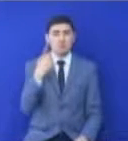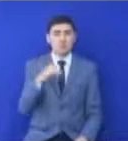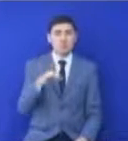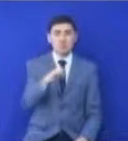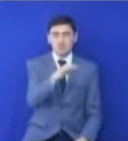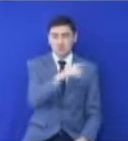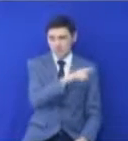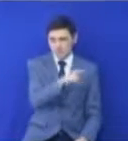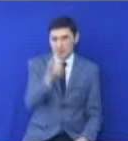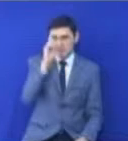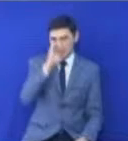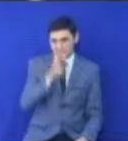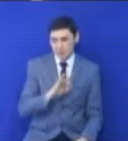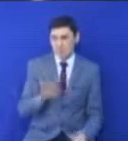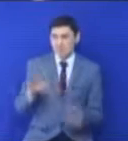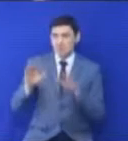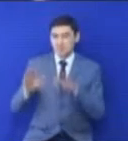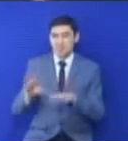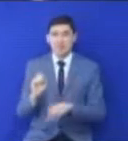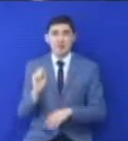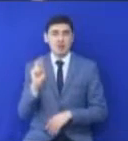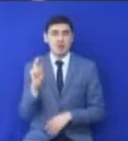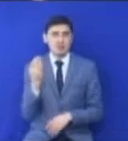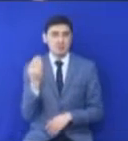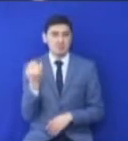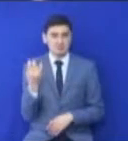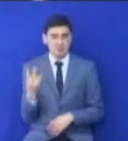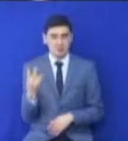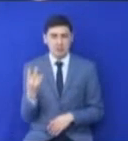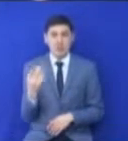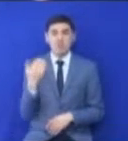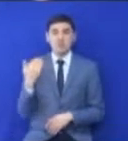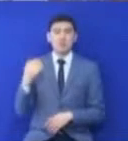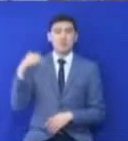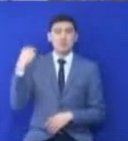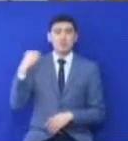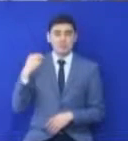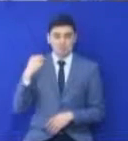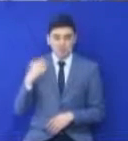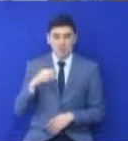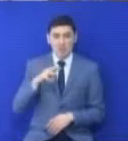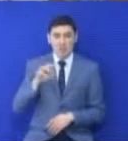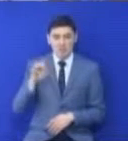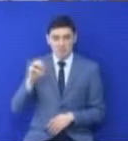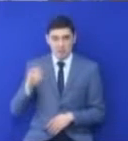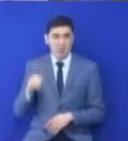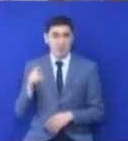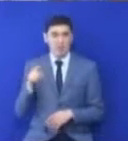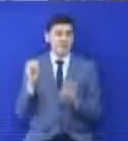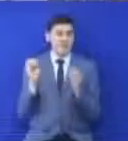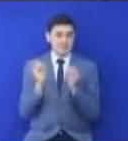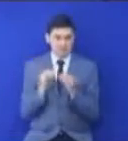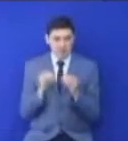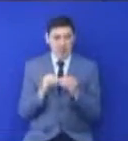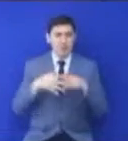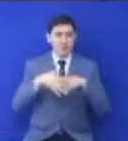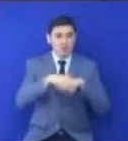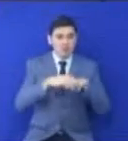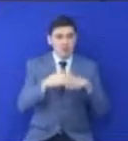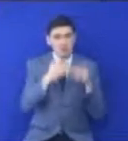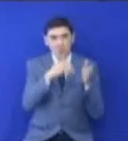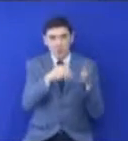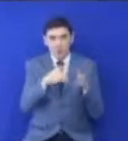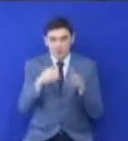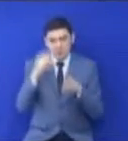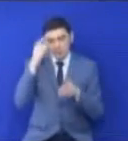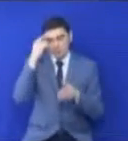өңірлер жақсы білет. Ал оның президенті Марат Құрманбай тек табысты кәсіпкер ретінде ғана емес, қашанда қарапайым халықтың мүддесін